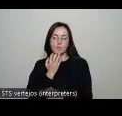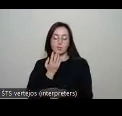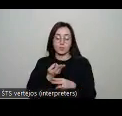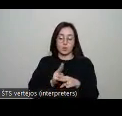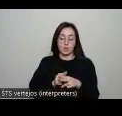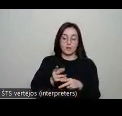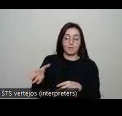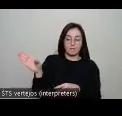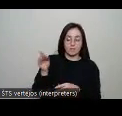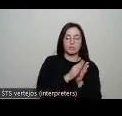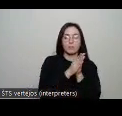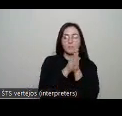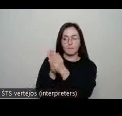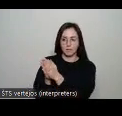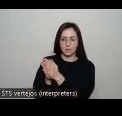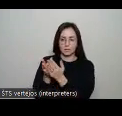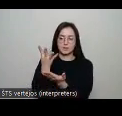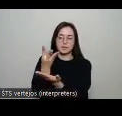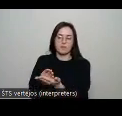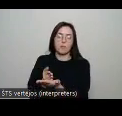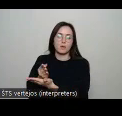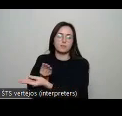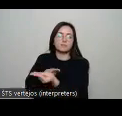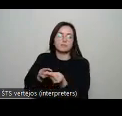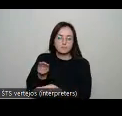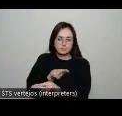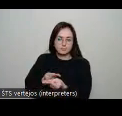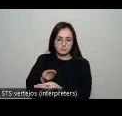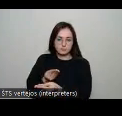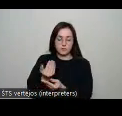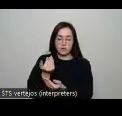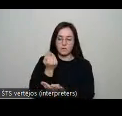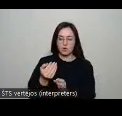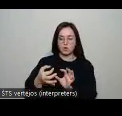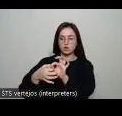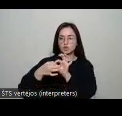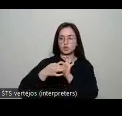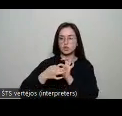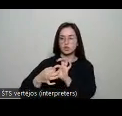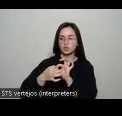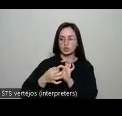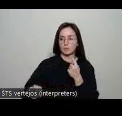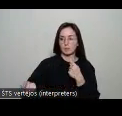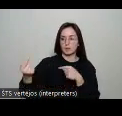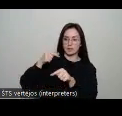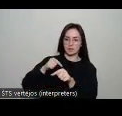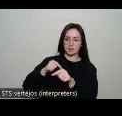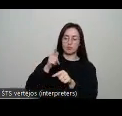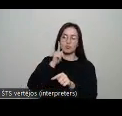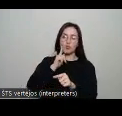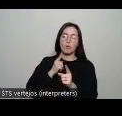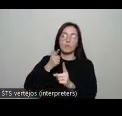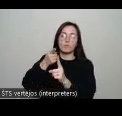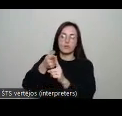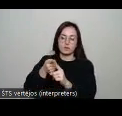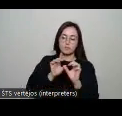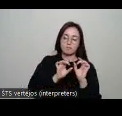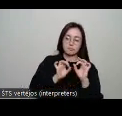paprašysime pasidalinti. Ir tai yra tas grįžtamas ryšys, kurio mes labai siekiame, nes mes norime